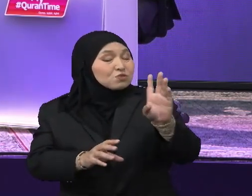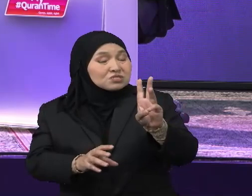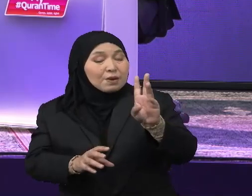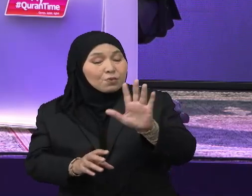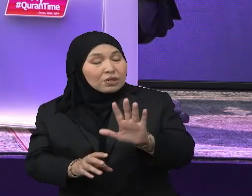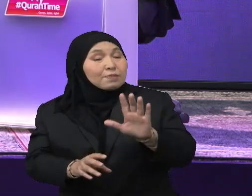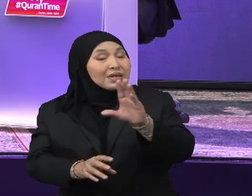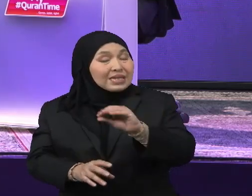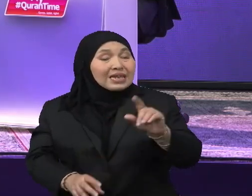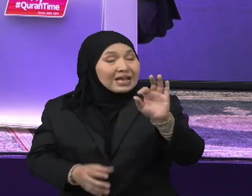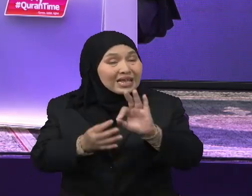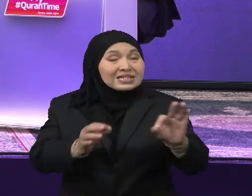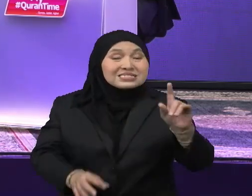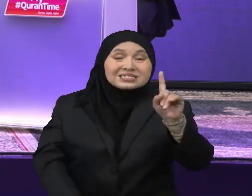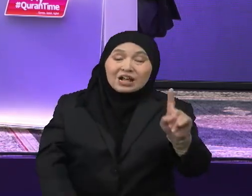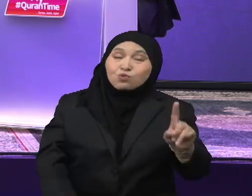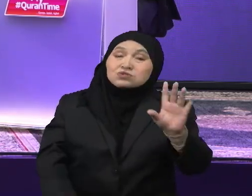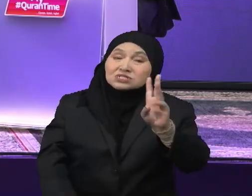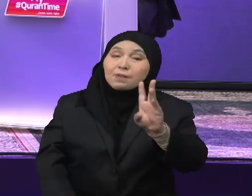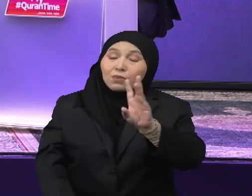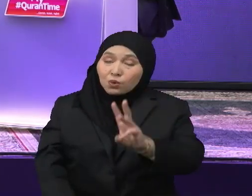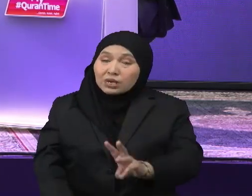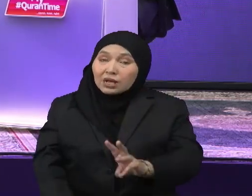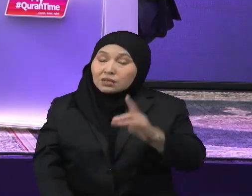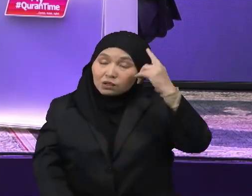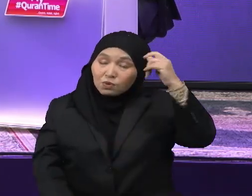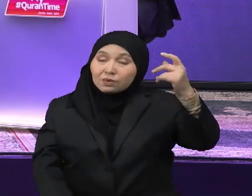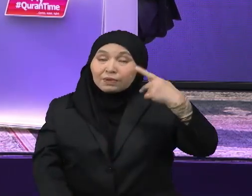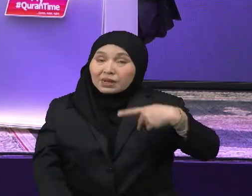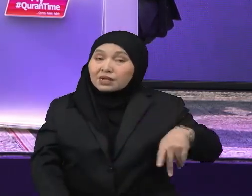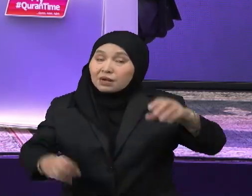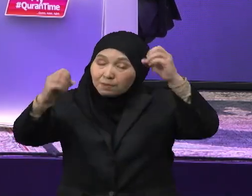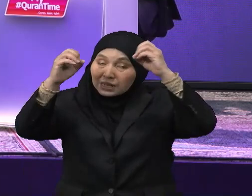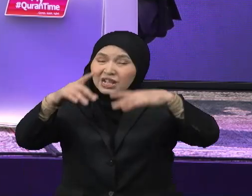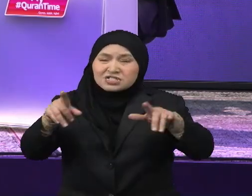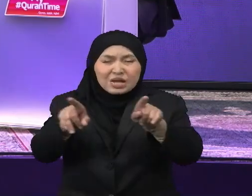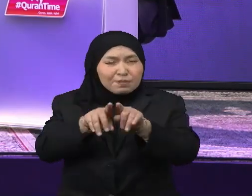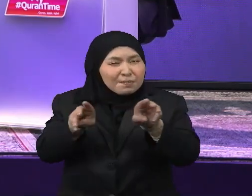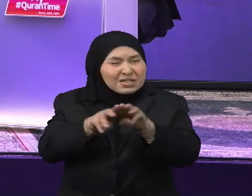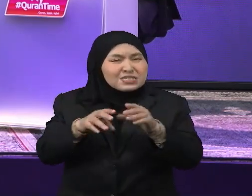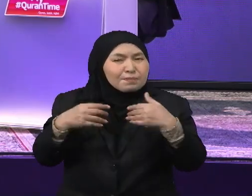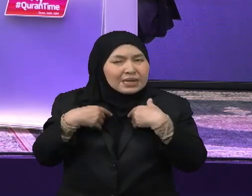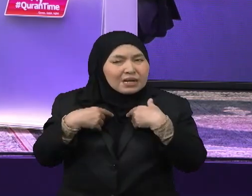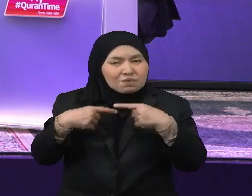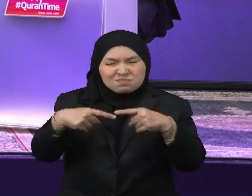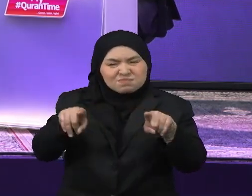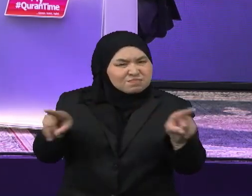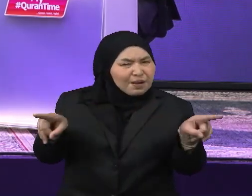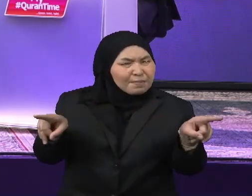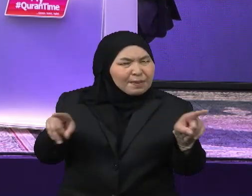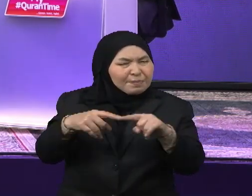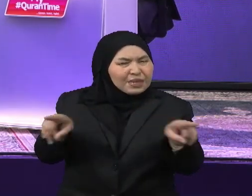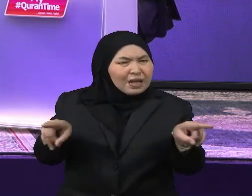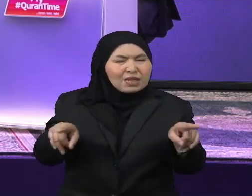dan ayat yang ke-166 tonton yang dirahmati Allah Subhanahu Wa Ta'ala seolah-olah ada macam pencegahan sedikit di situlah